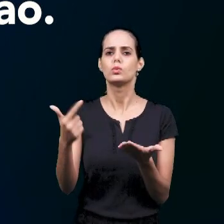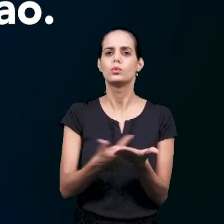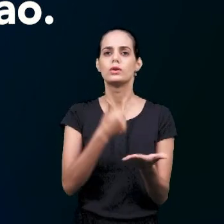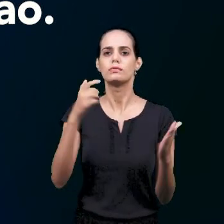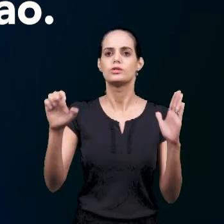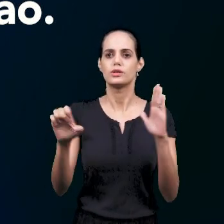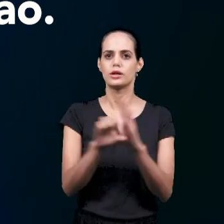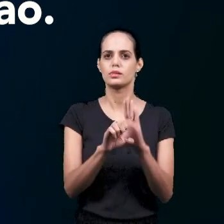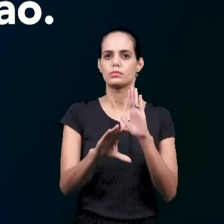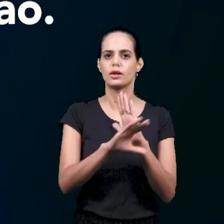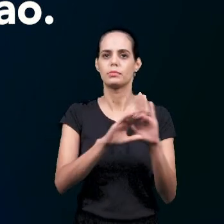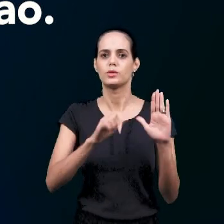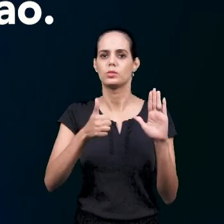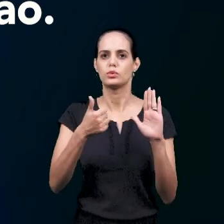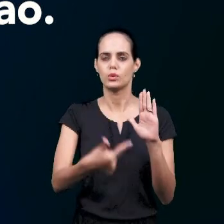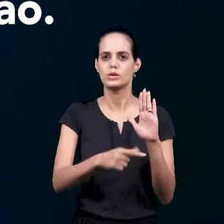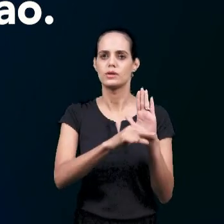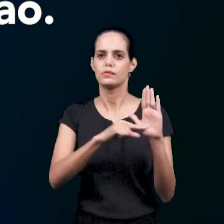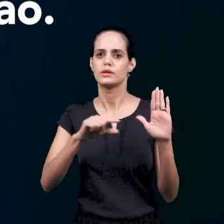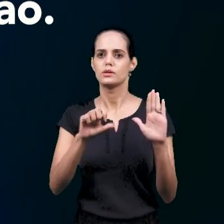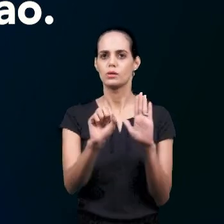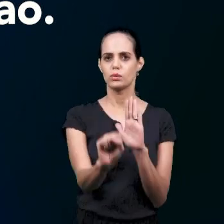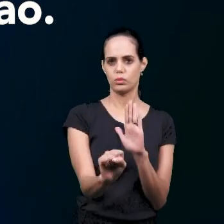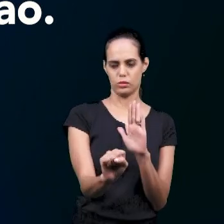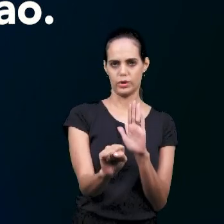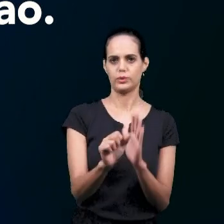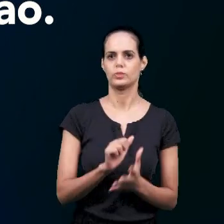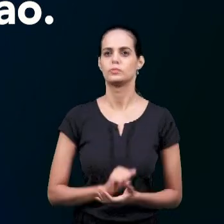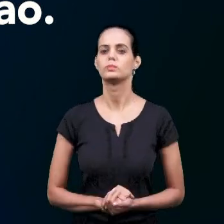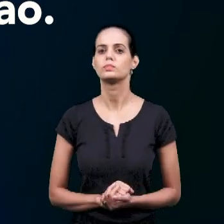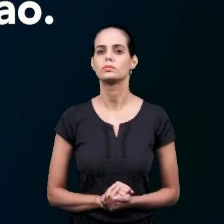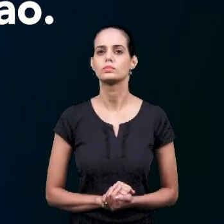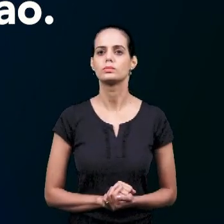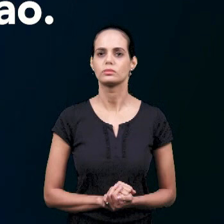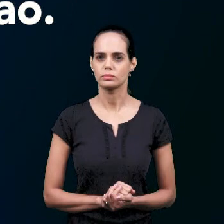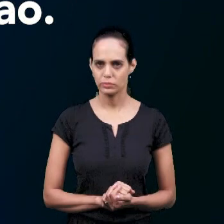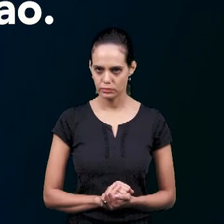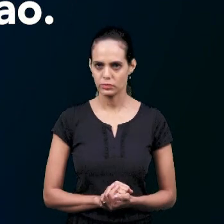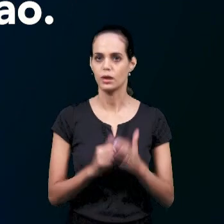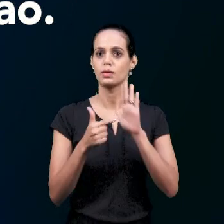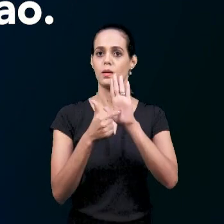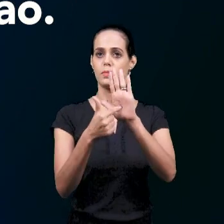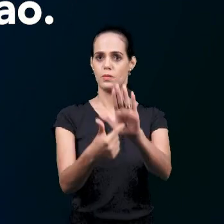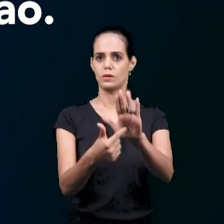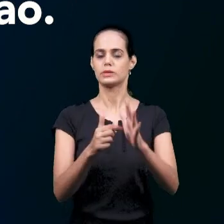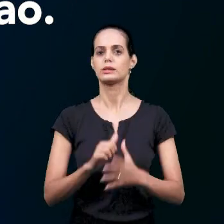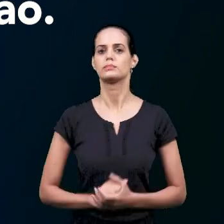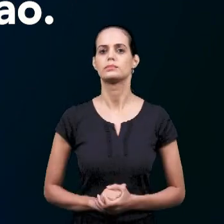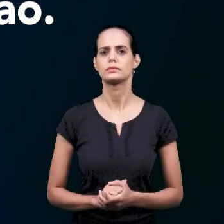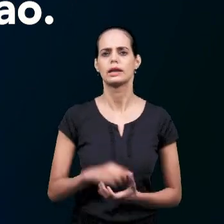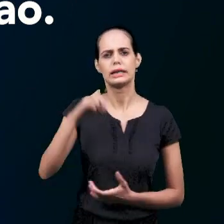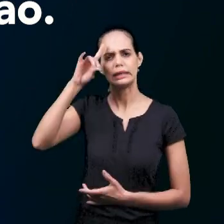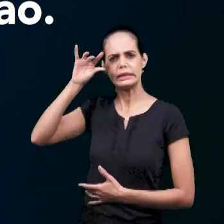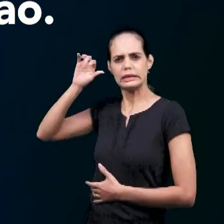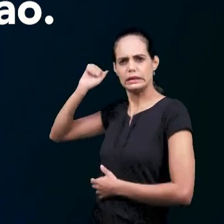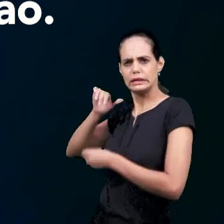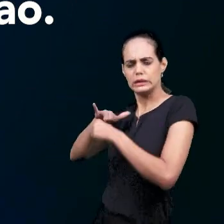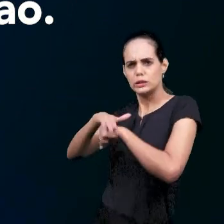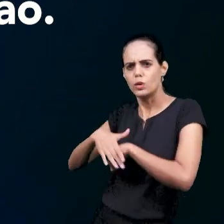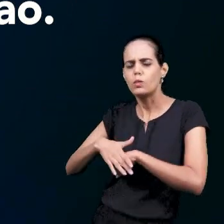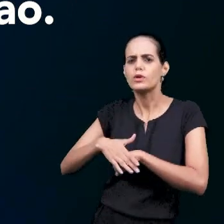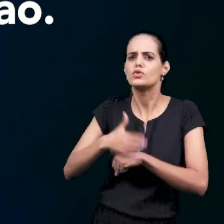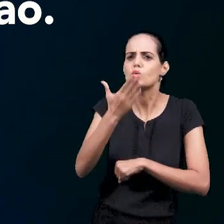Maintenant, nous allons lire ensemble le livre d'Exode, chapitre 12, verset 8.